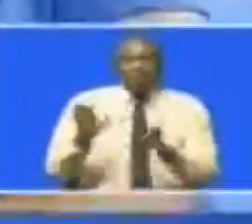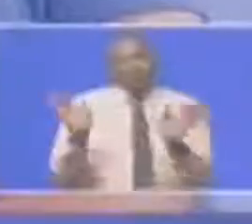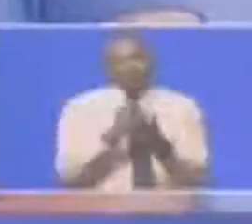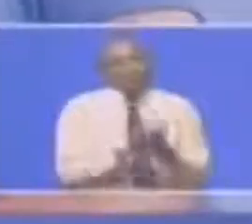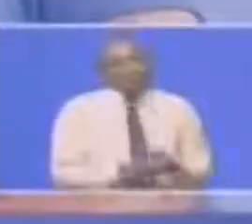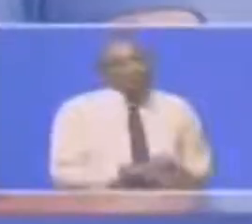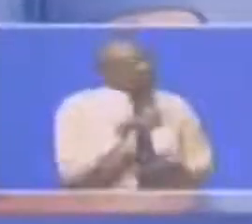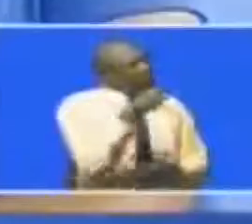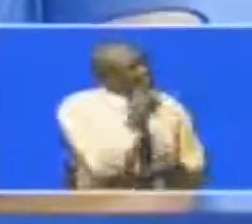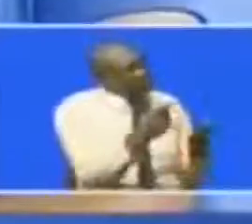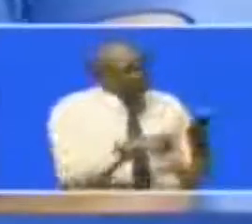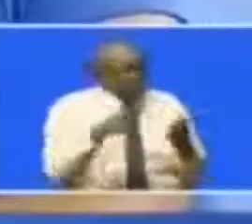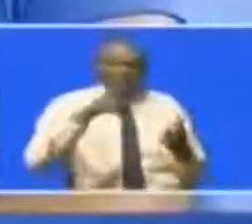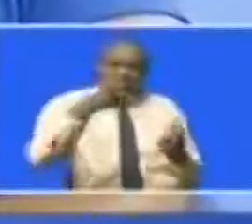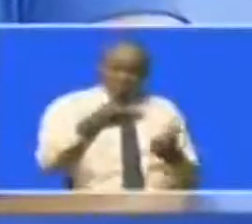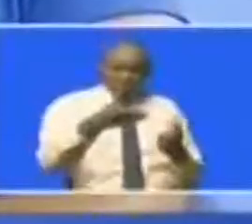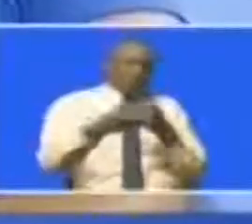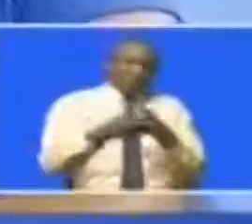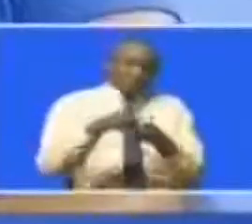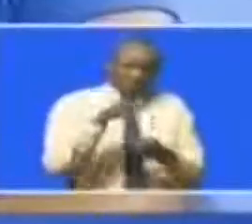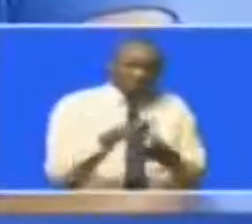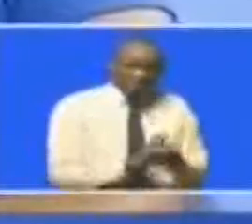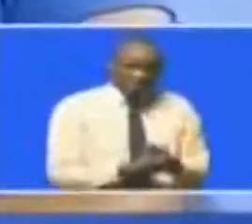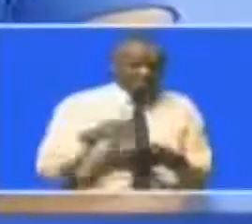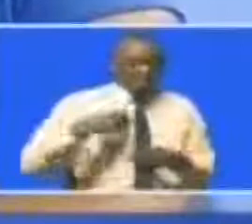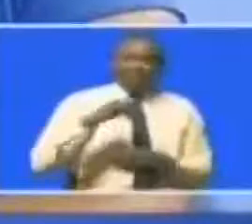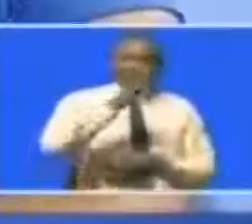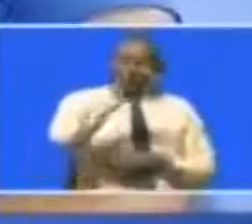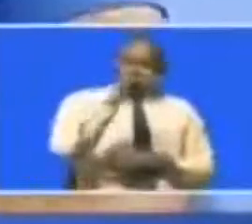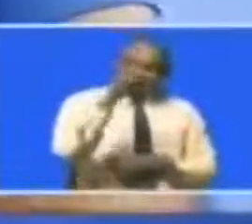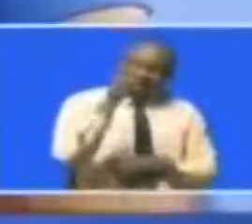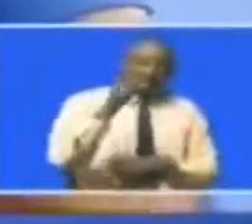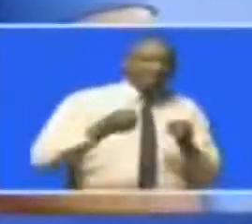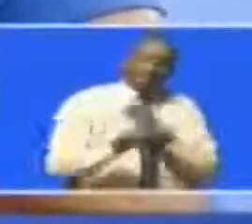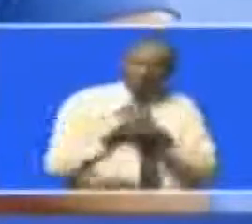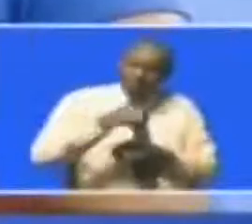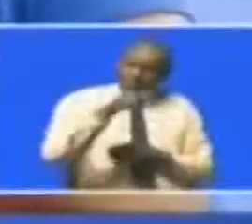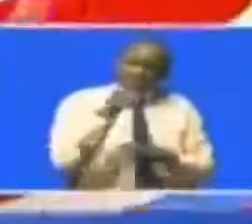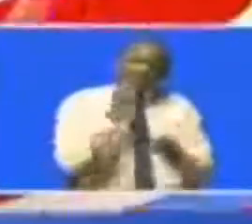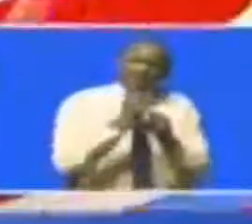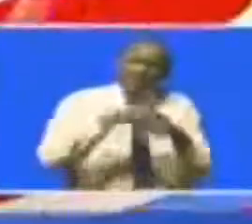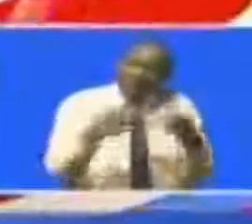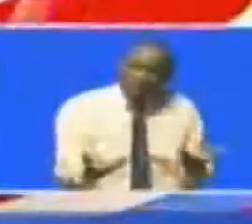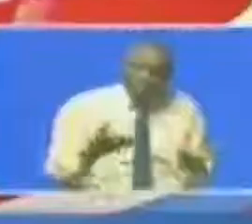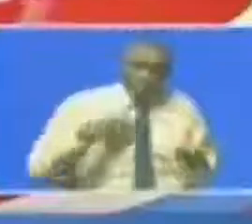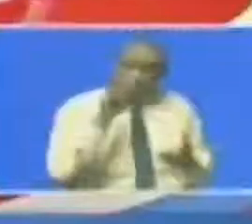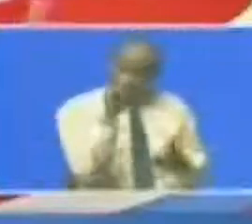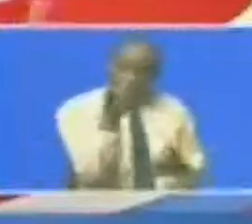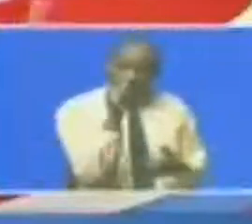muhimu umetaja hiki kifaa. Labda utueleze, ama pia Joanna tueleze, kifaa hiki ni nini haswa kwa yule ambaye